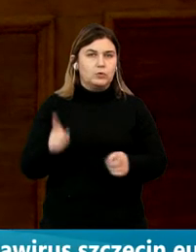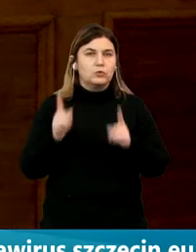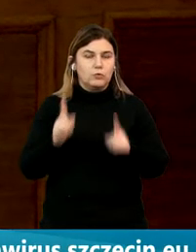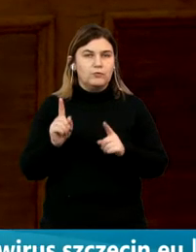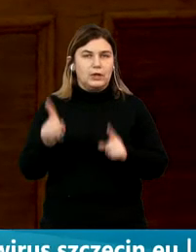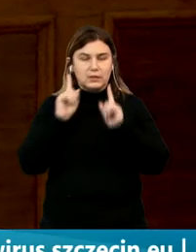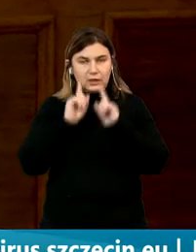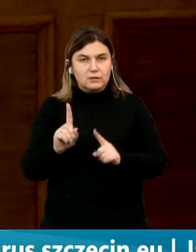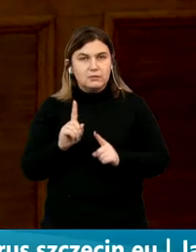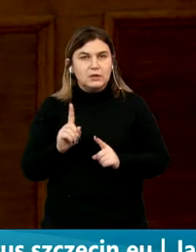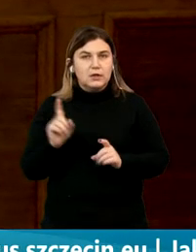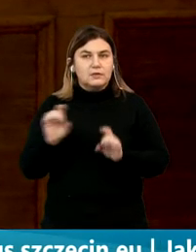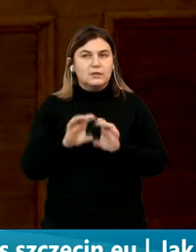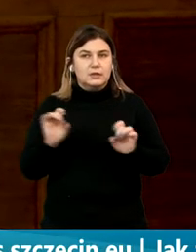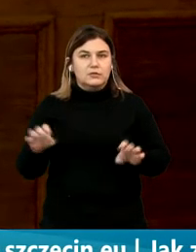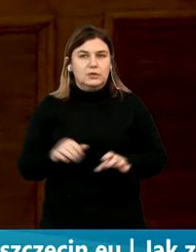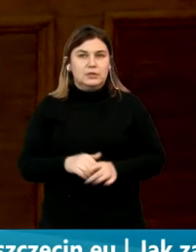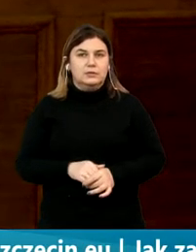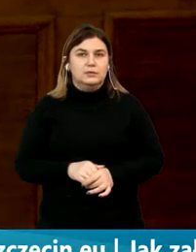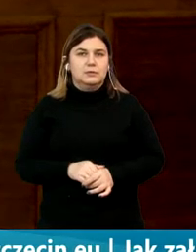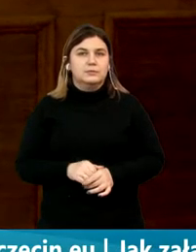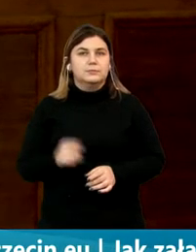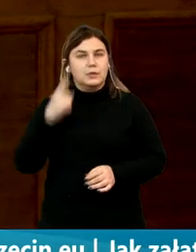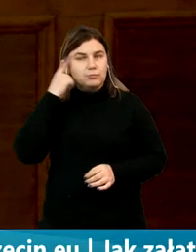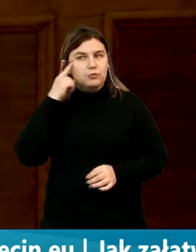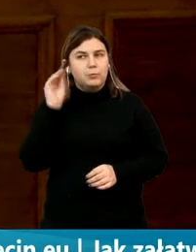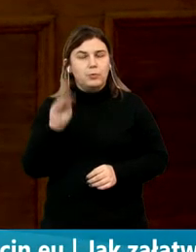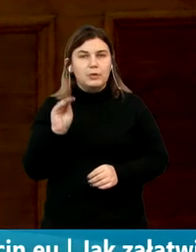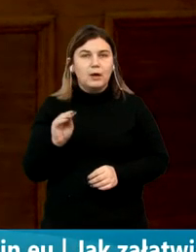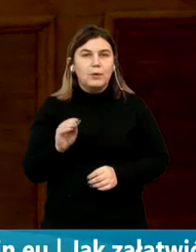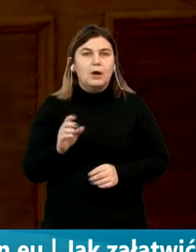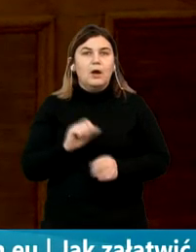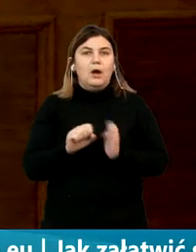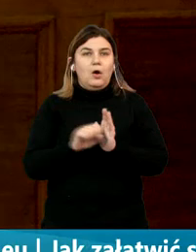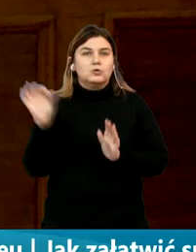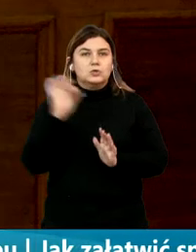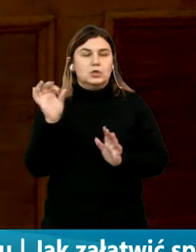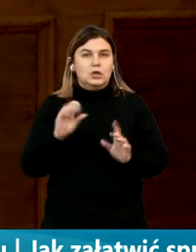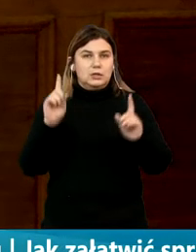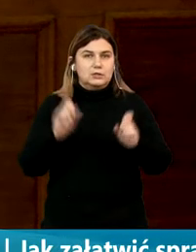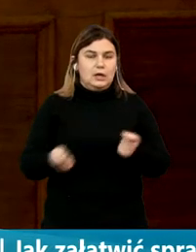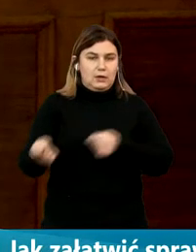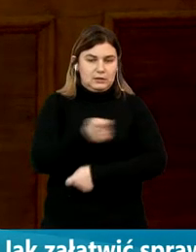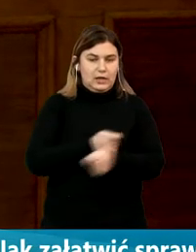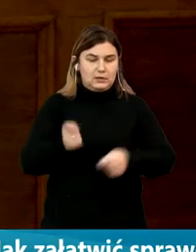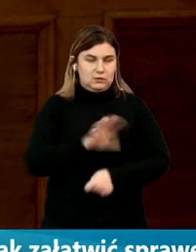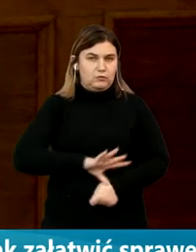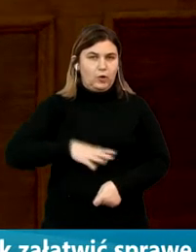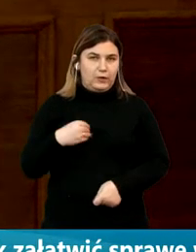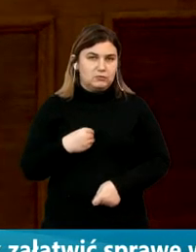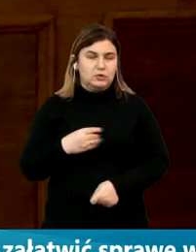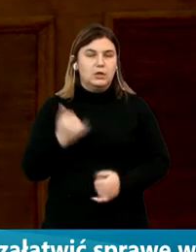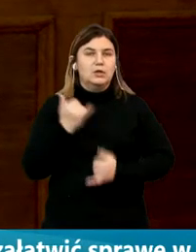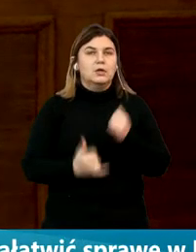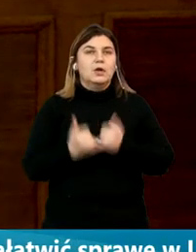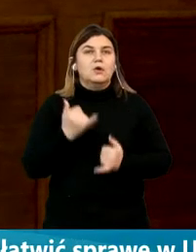stwierdzone zakażenia. Przypominam, że od środy działa nasz targ świąteczny. Jeżeli chcecie